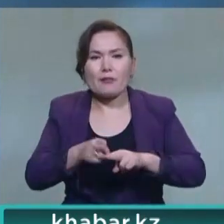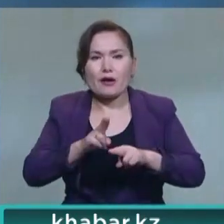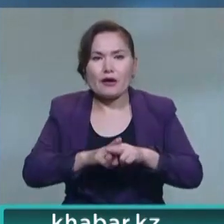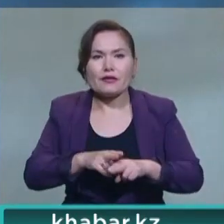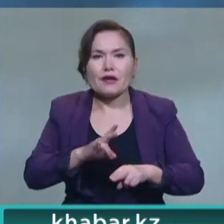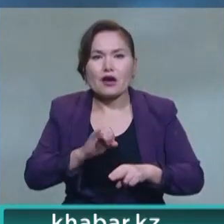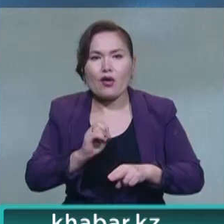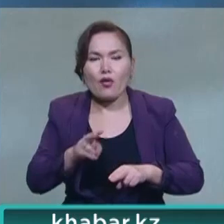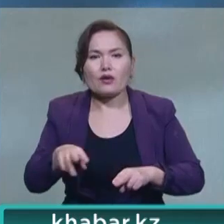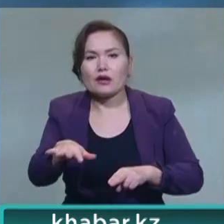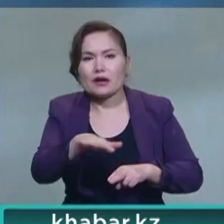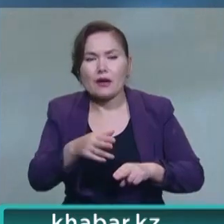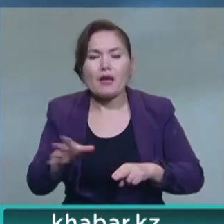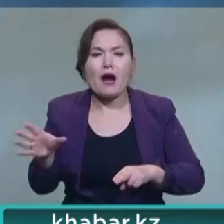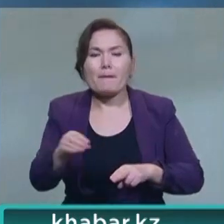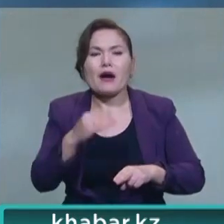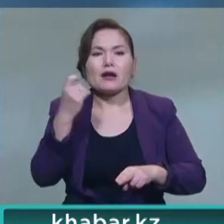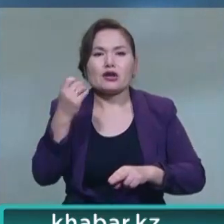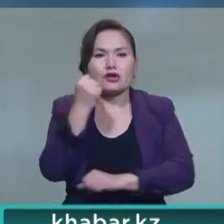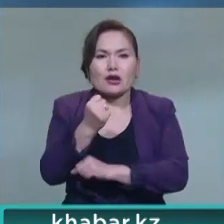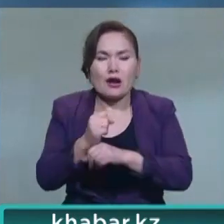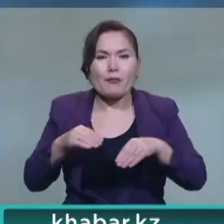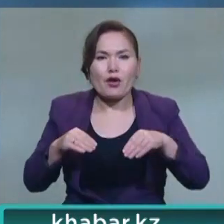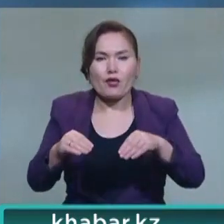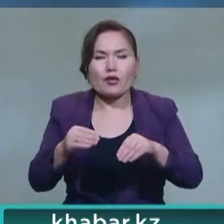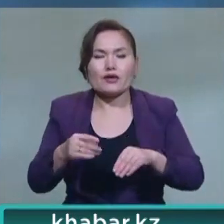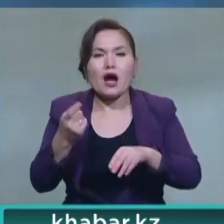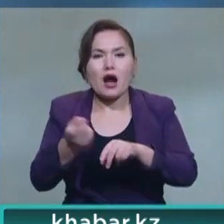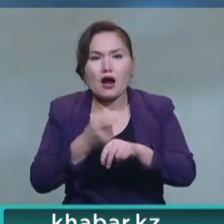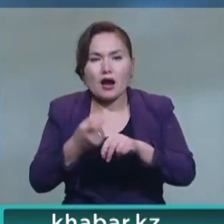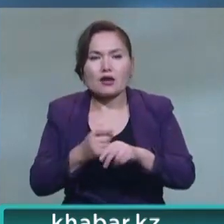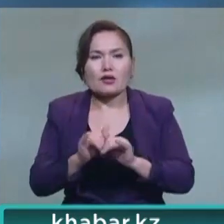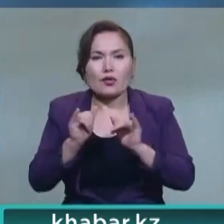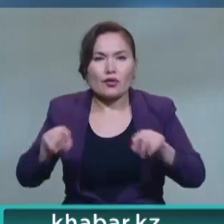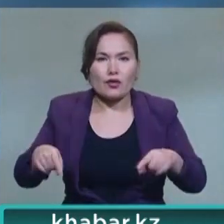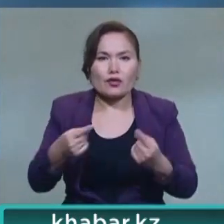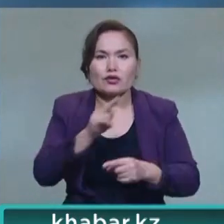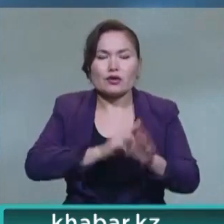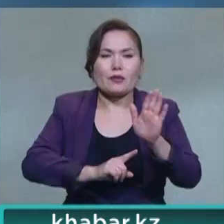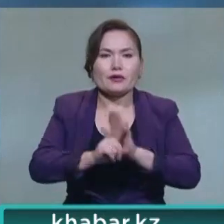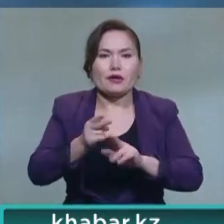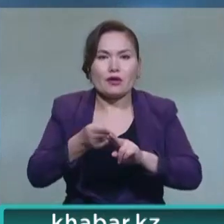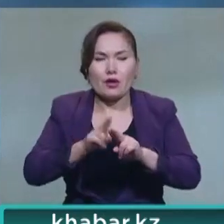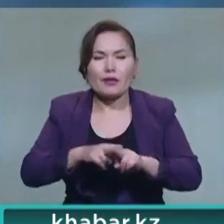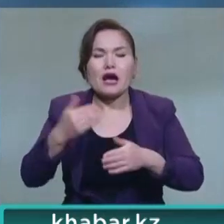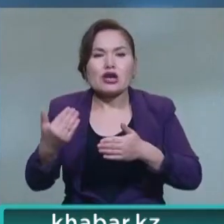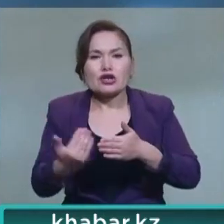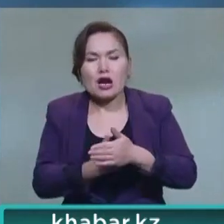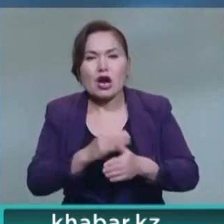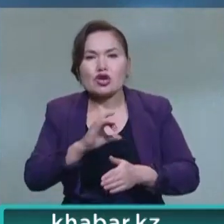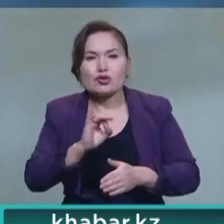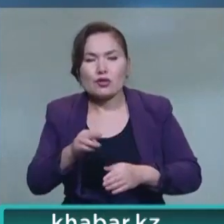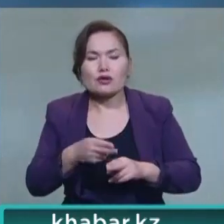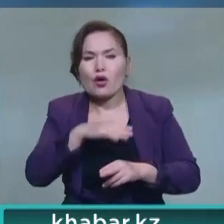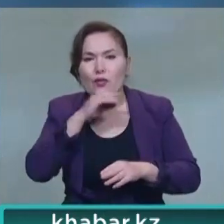Нарынқол өңіріндегі барлық шаруа қожалықтары қазір осы тұқымды өсіріп, көбейту жұмыстарымен айналысып жатыр. Болашақта жаңа сұрыпқа деген